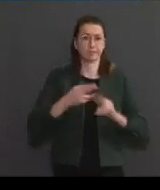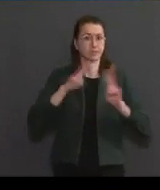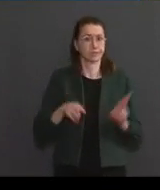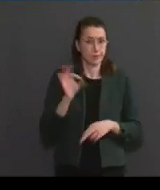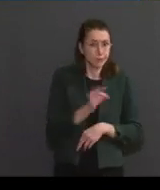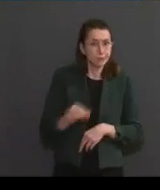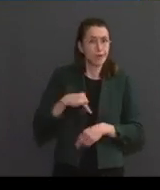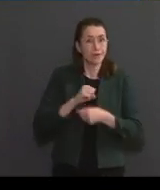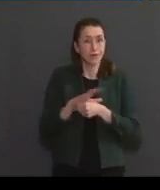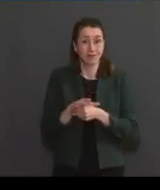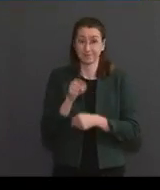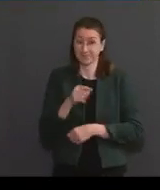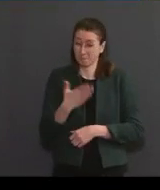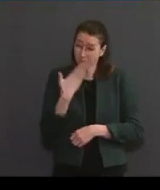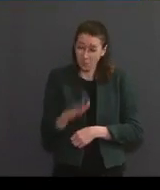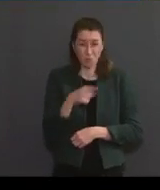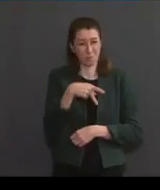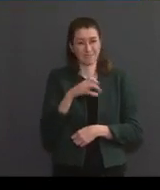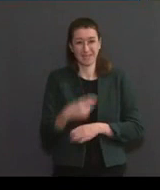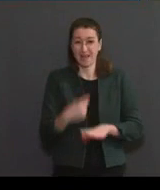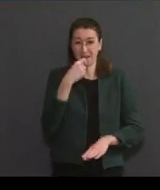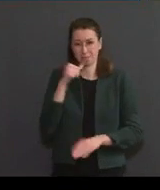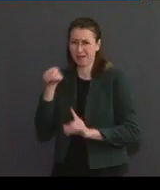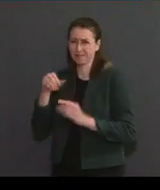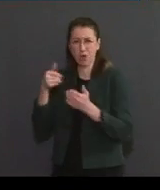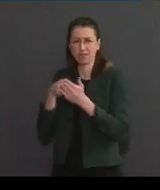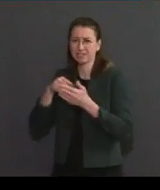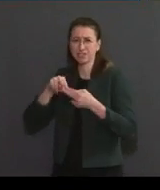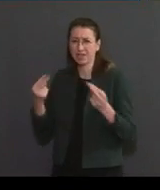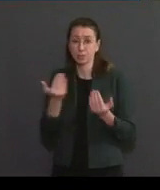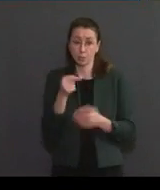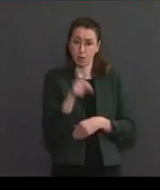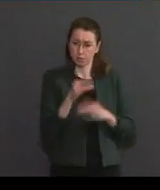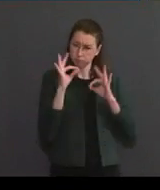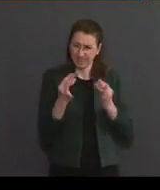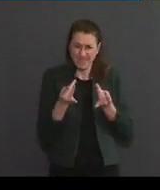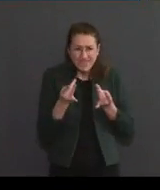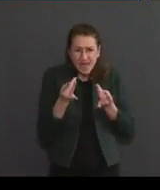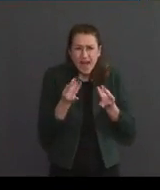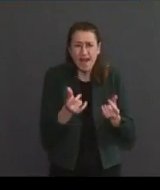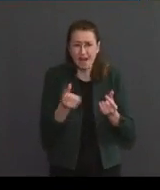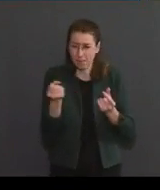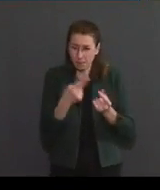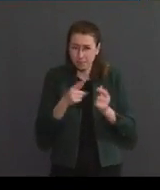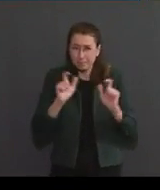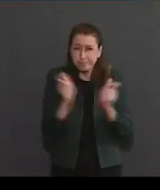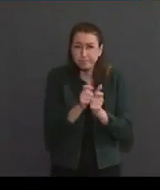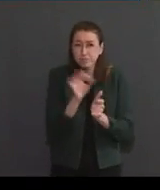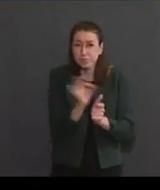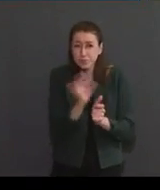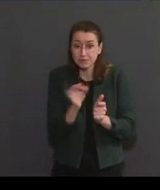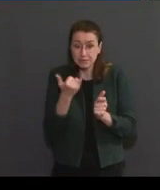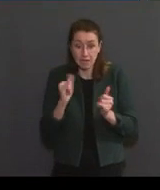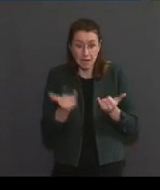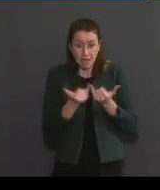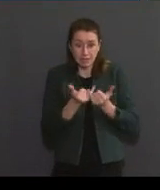antigéniques actuellement disponibles et donc mieux adaptés à détecter des petites quantités de virus qui peuvent être